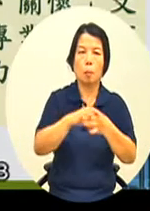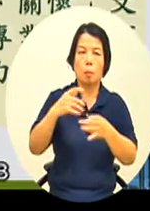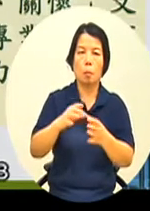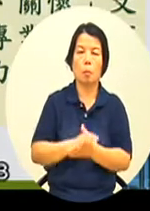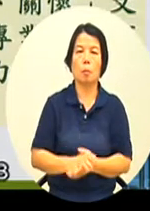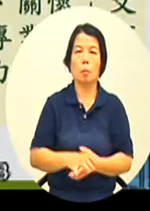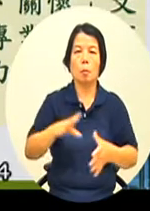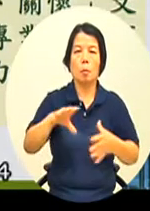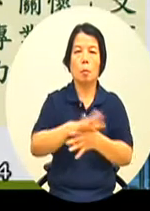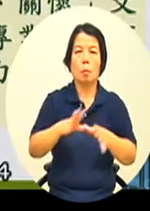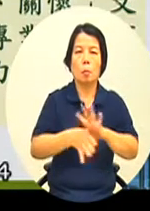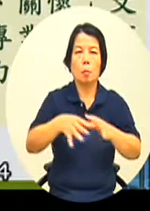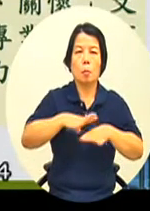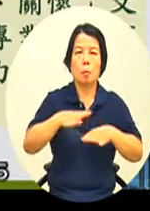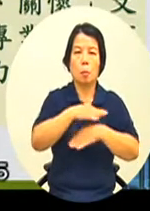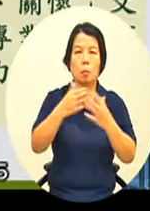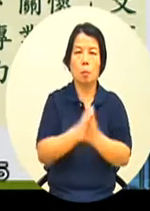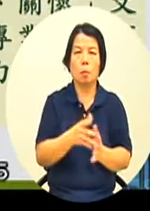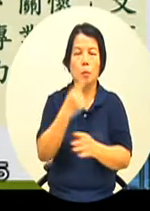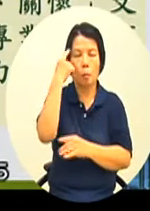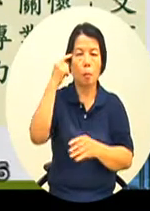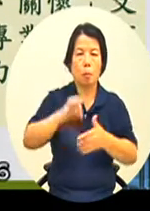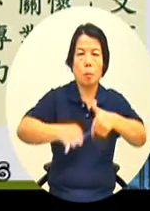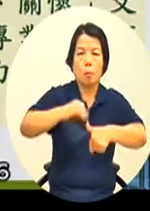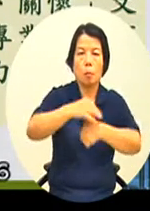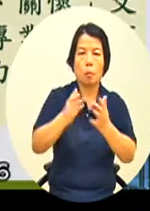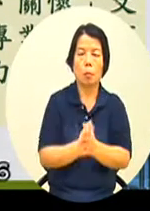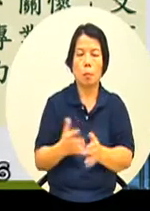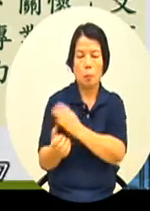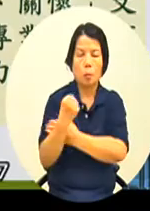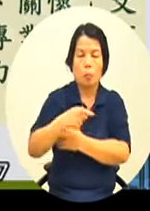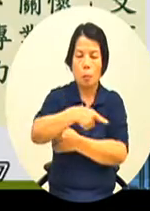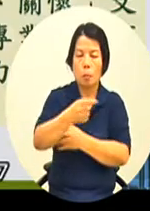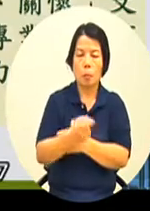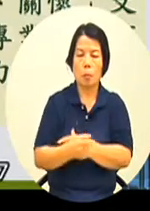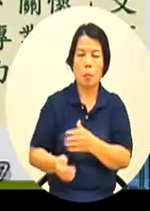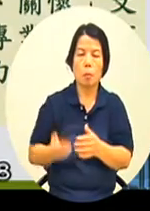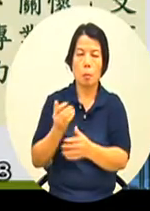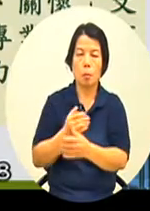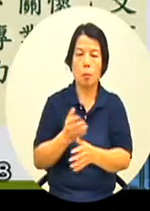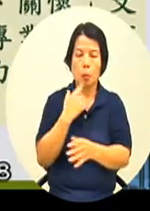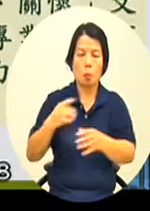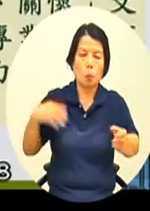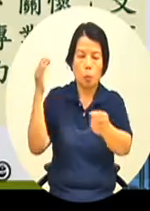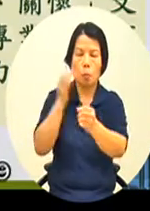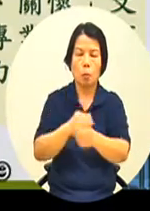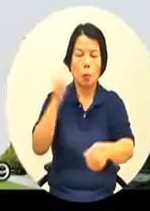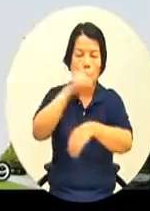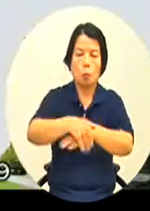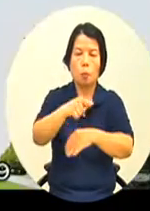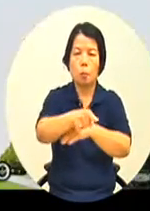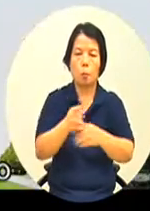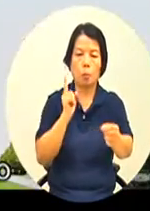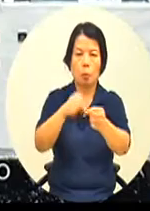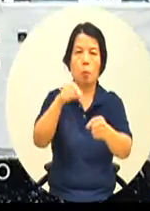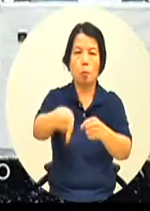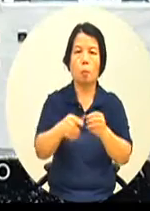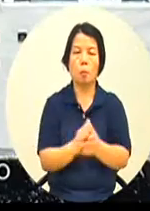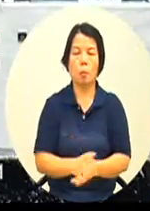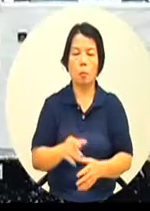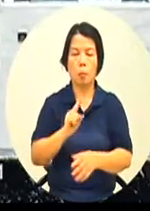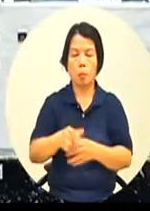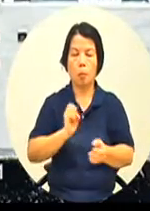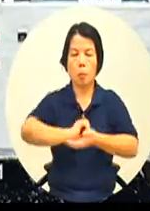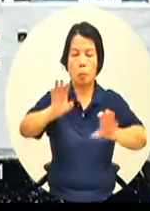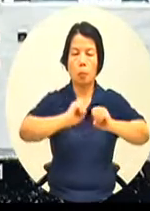专业与人事服务的效能及动力，积极努力达成市府的施政目标。那以上报告，敬请各位议员女